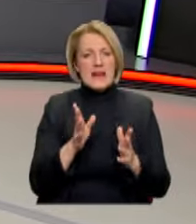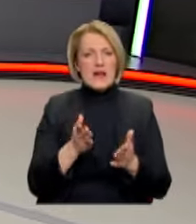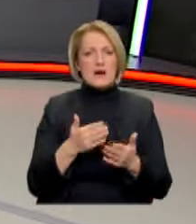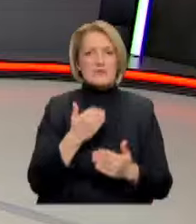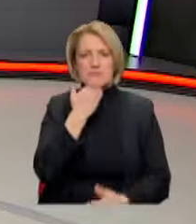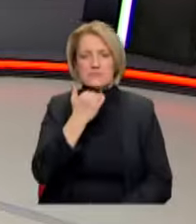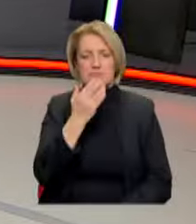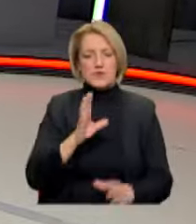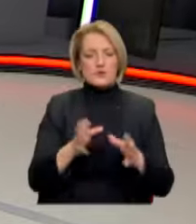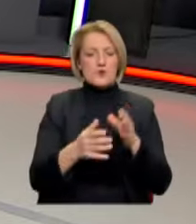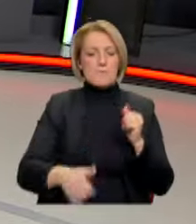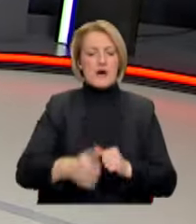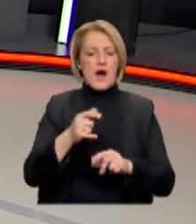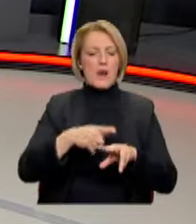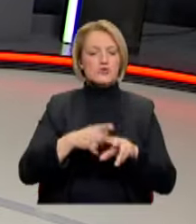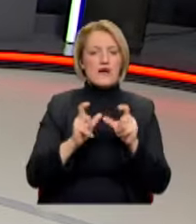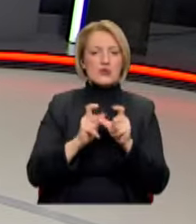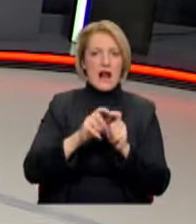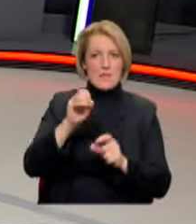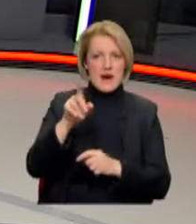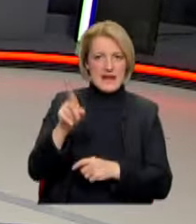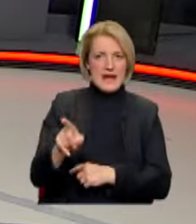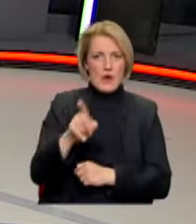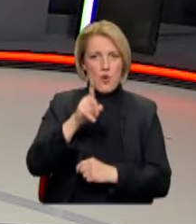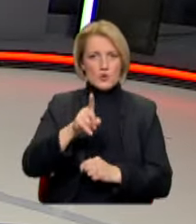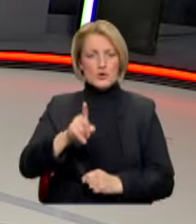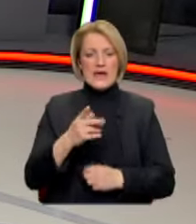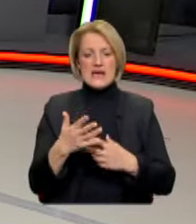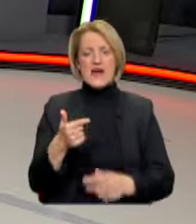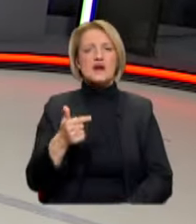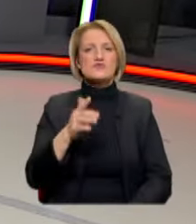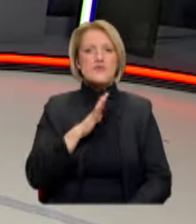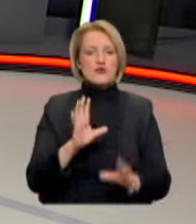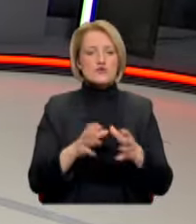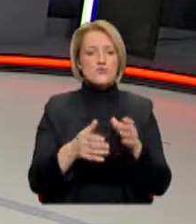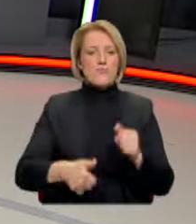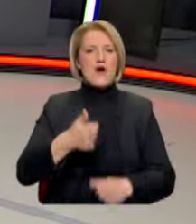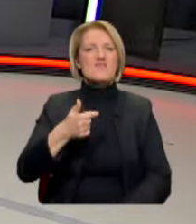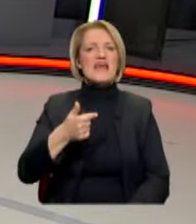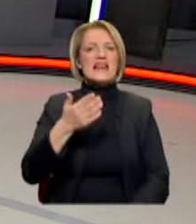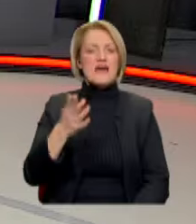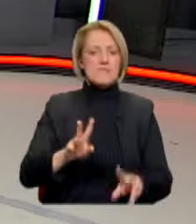de grup başkanı Abdullah Güler AK Parti'nin. Bir de onun yardımcısı var. Grup başkan vekili var.